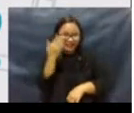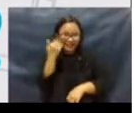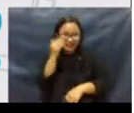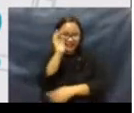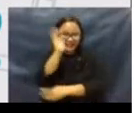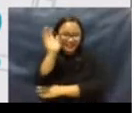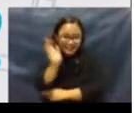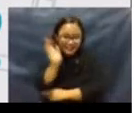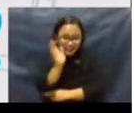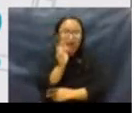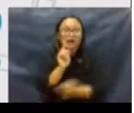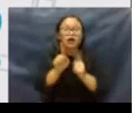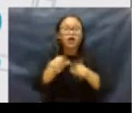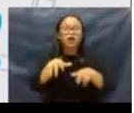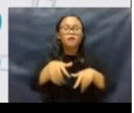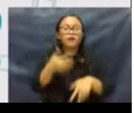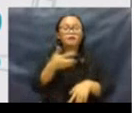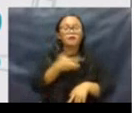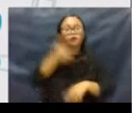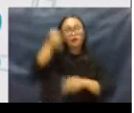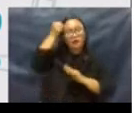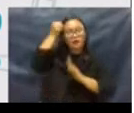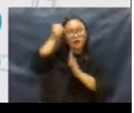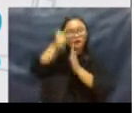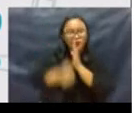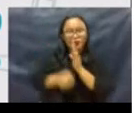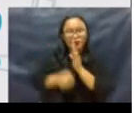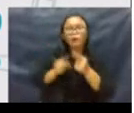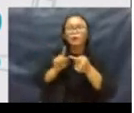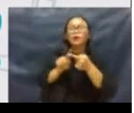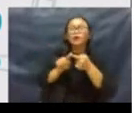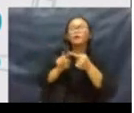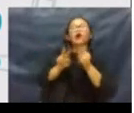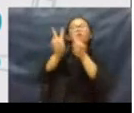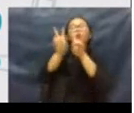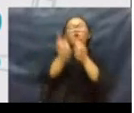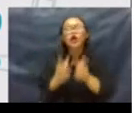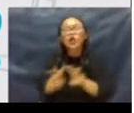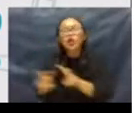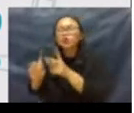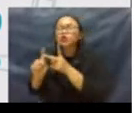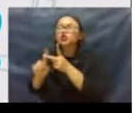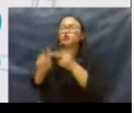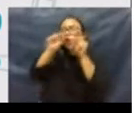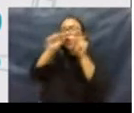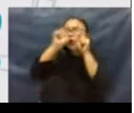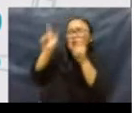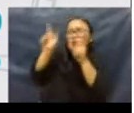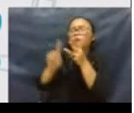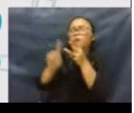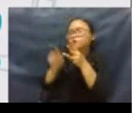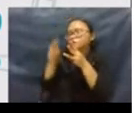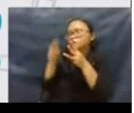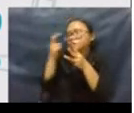untuk berpikir kritis prosesnya itu harus menganalisis, harus membuat konsep, harus membedah.